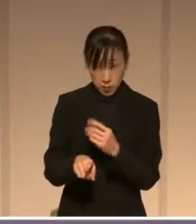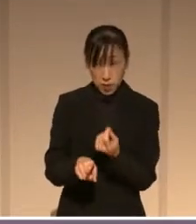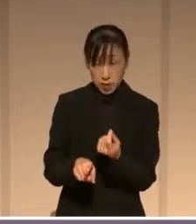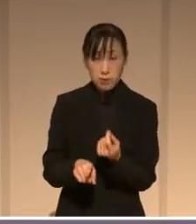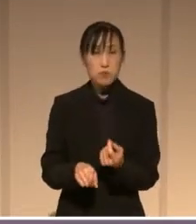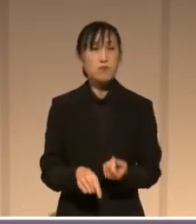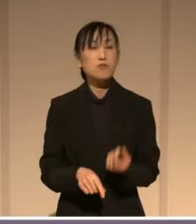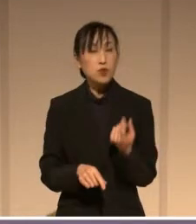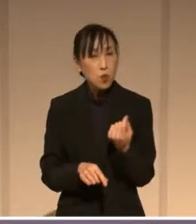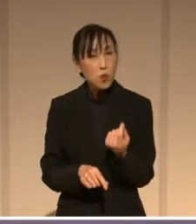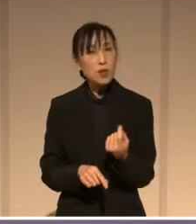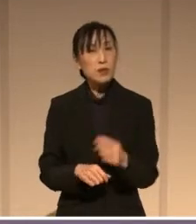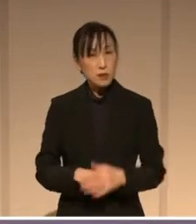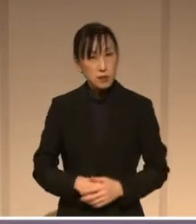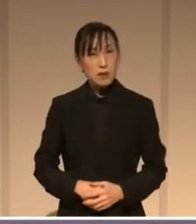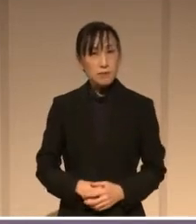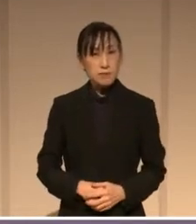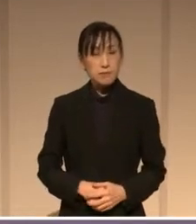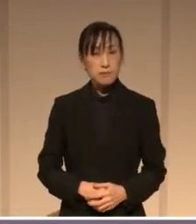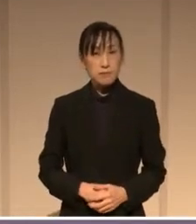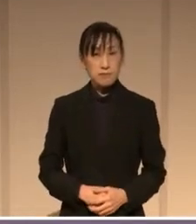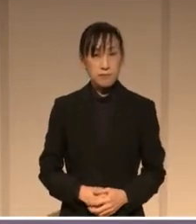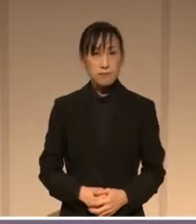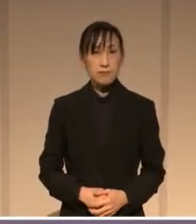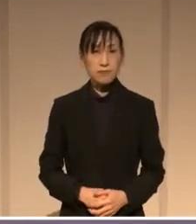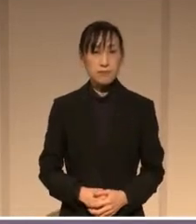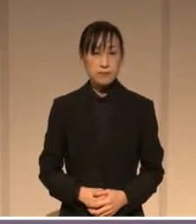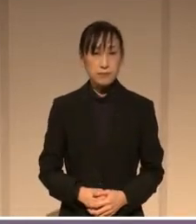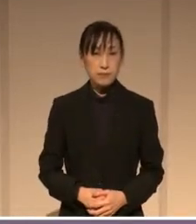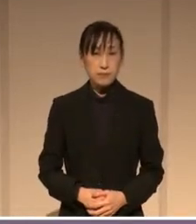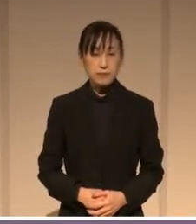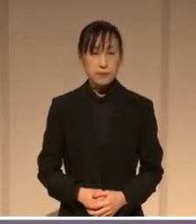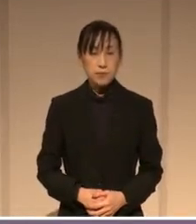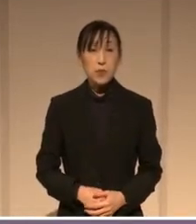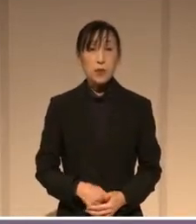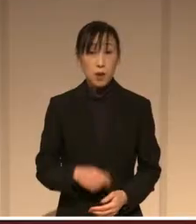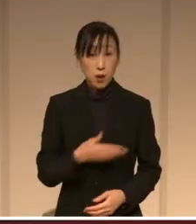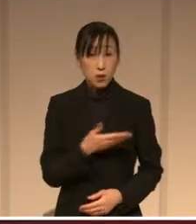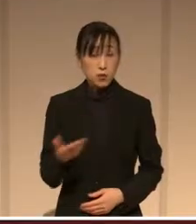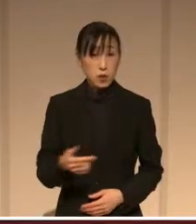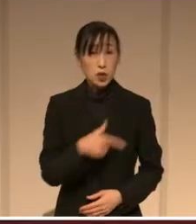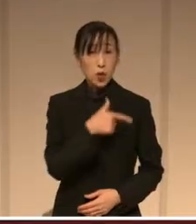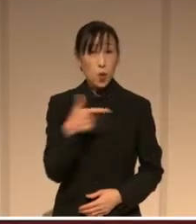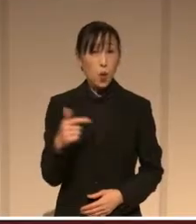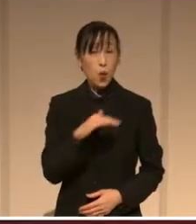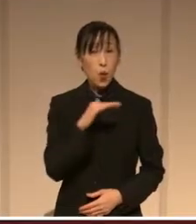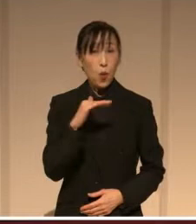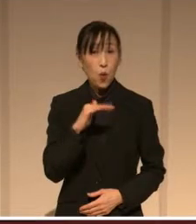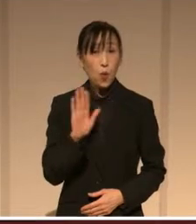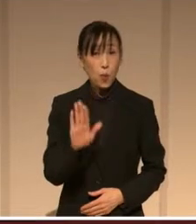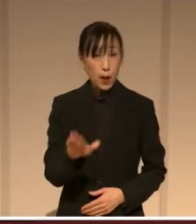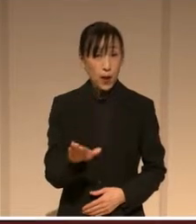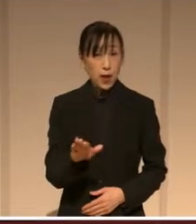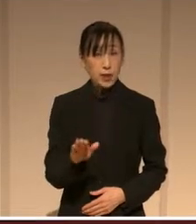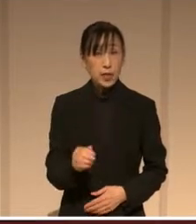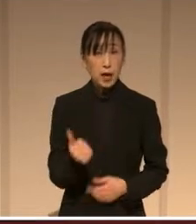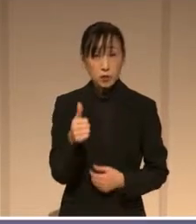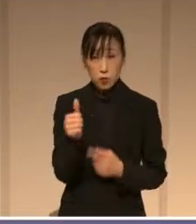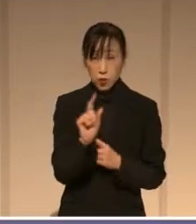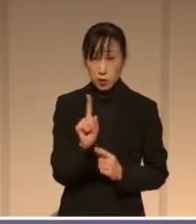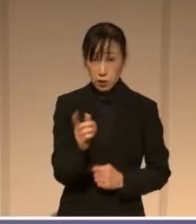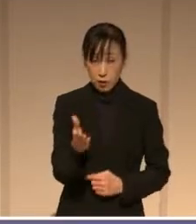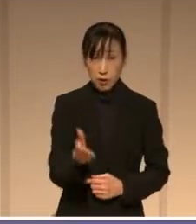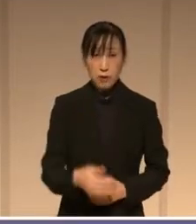まででキター6ボードでは思えさんはいかがでしょうかええええええ僕は